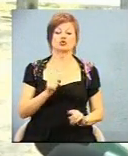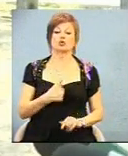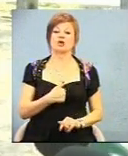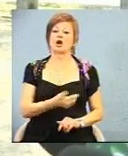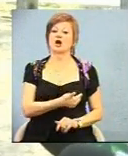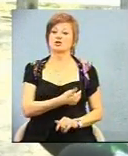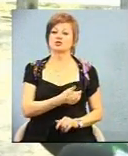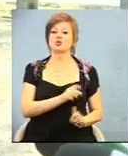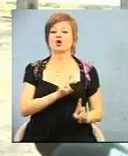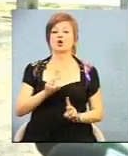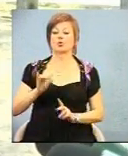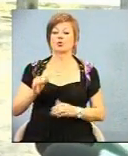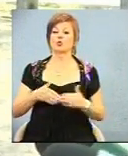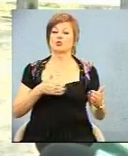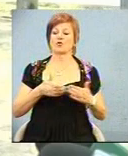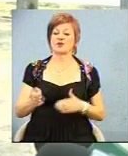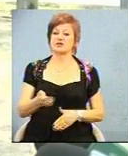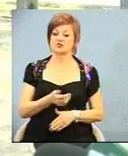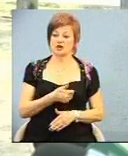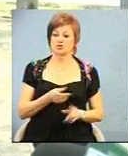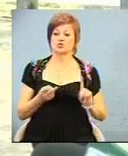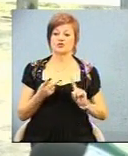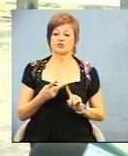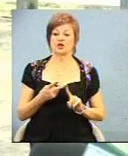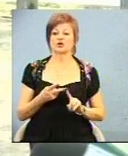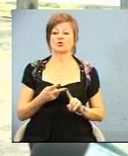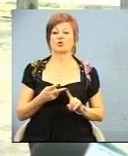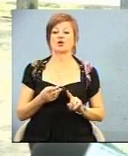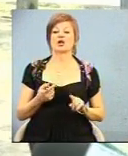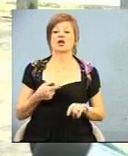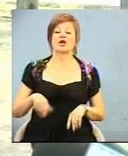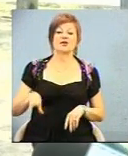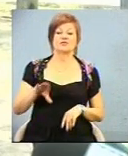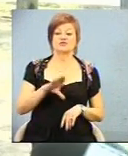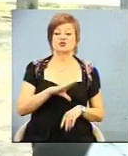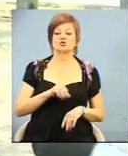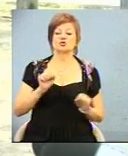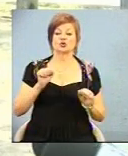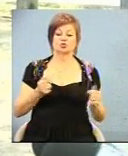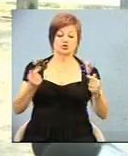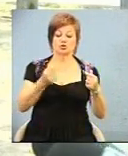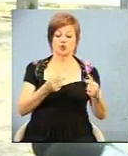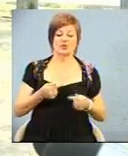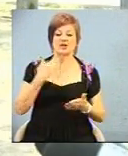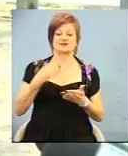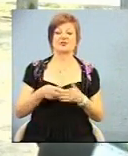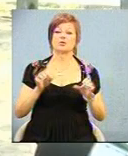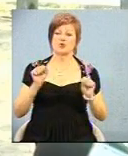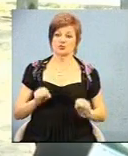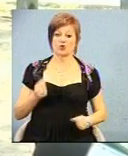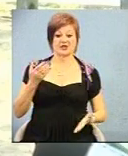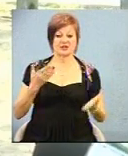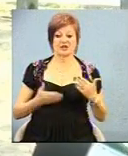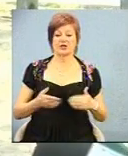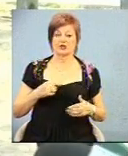самом деле, какую профессию я хочу. Второе, я это все должен соотнести с своими возможностями. То есть, если